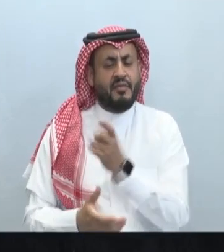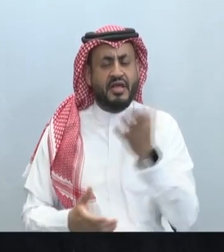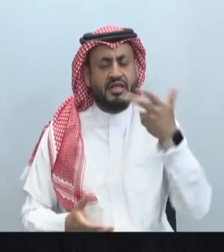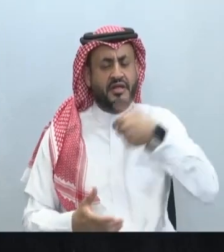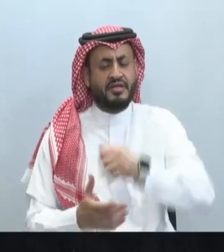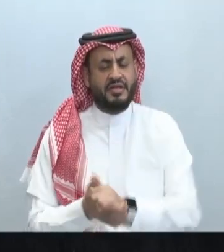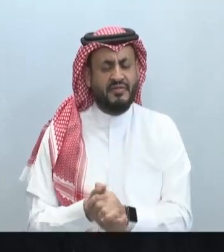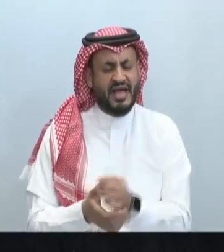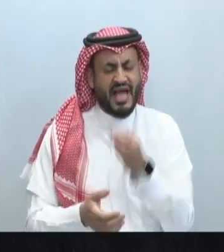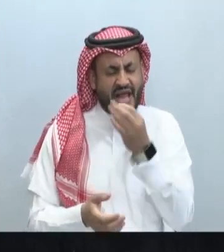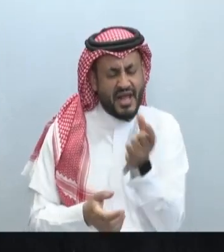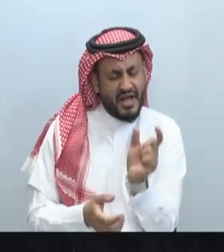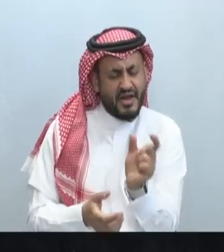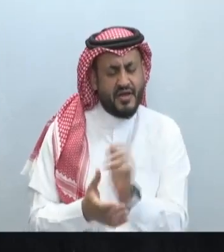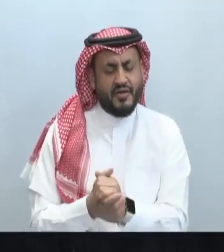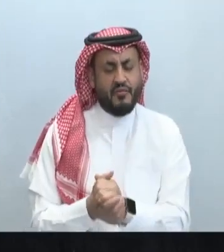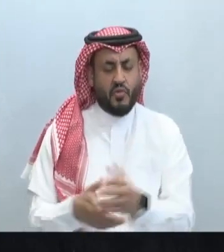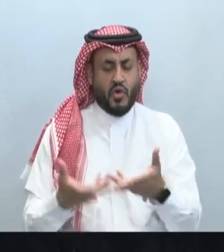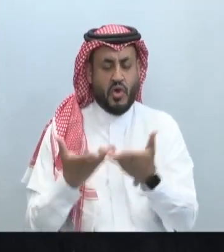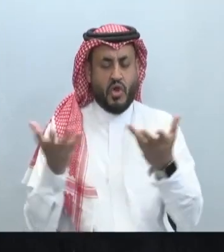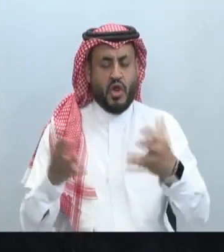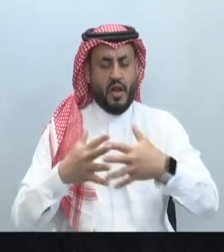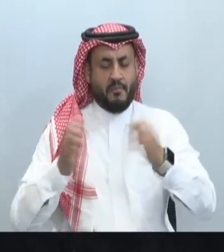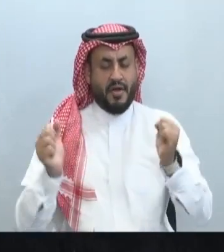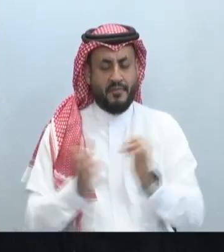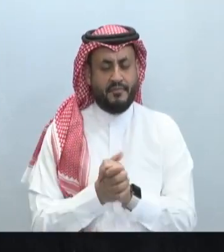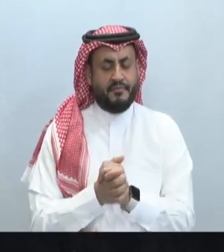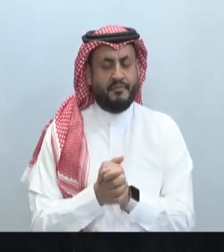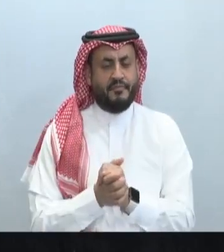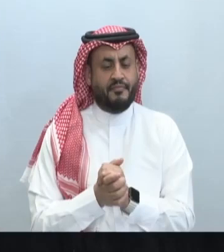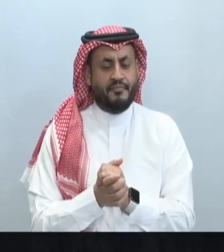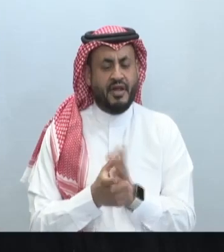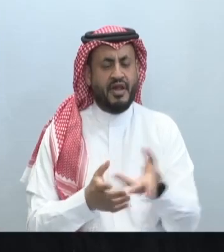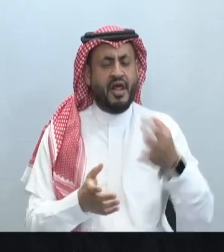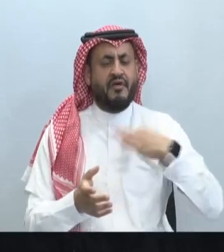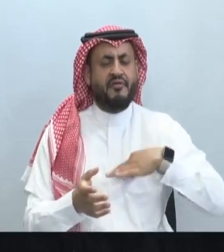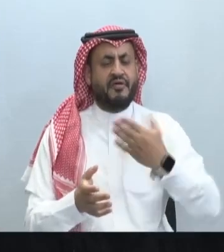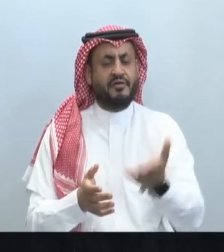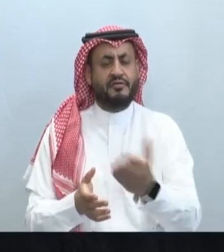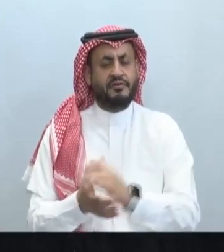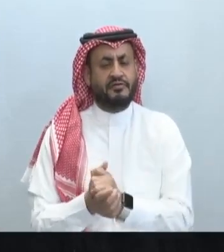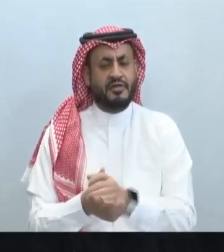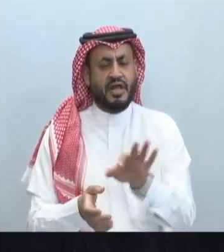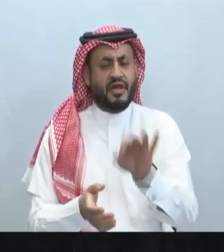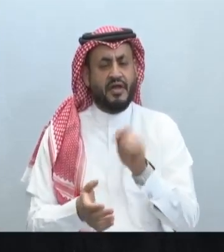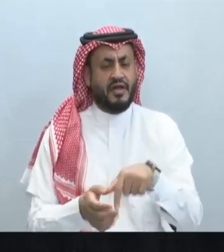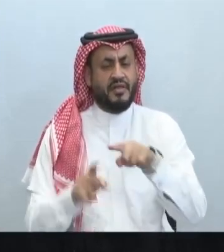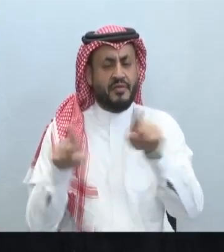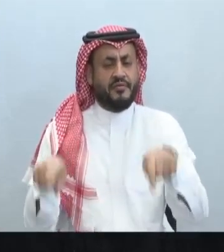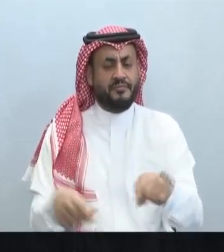العدد لكنها العظيمه في المعنى من يذكر لي بعض الفوائد المستنبطه